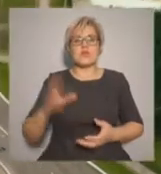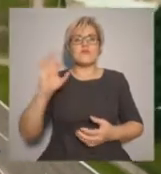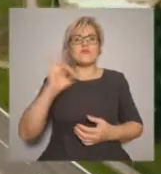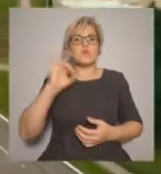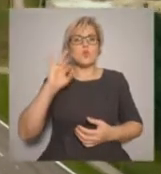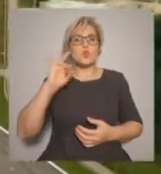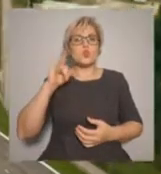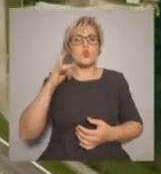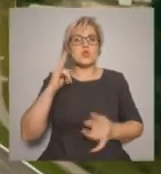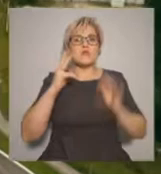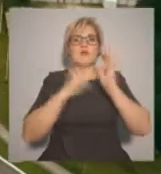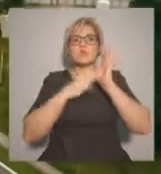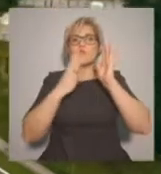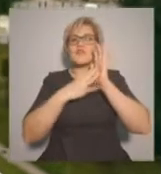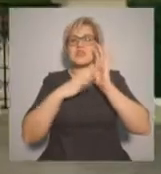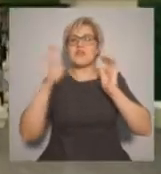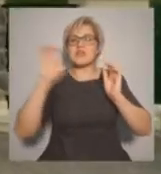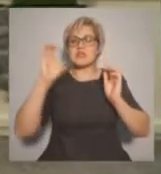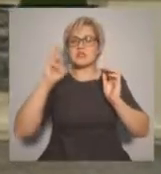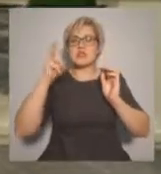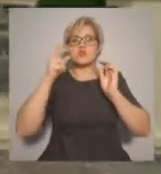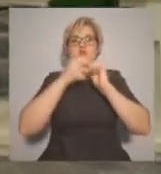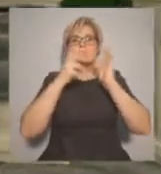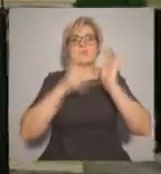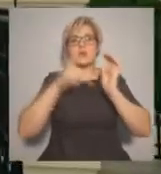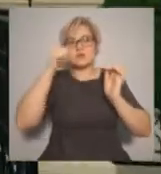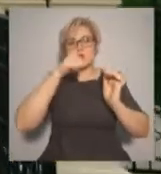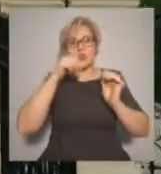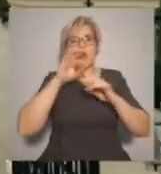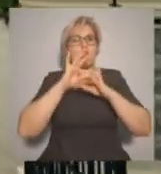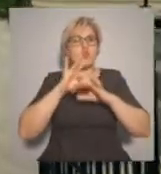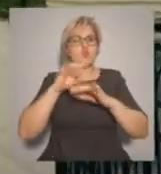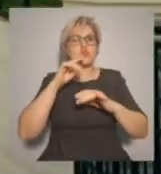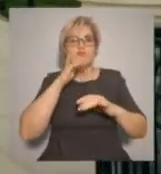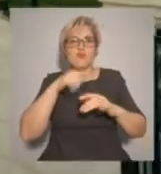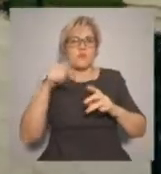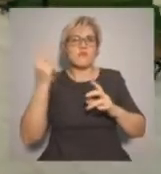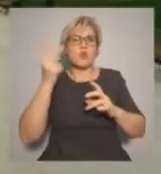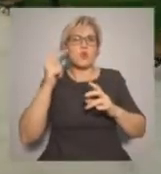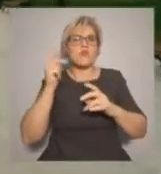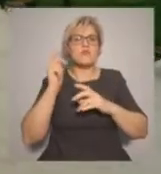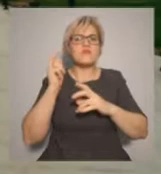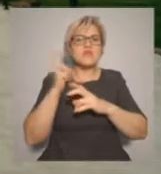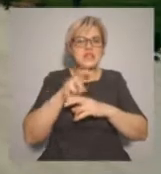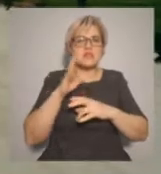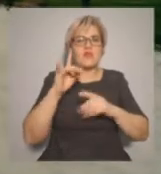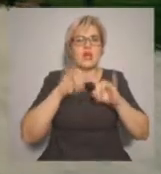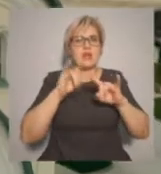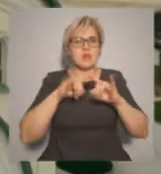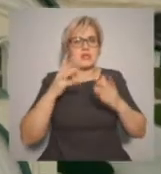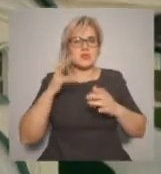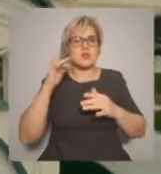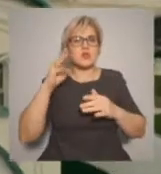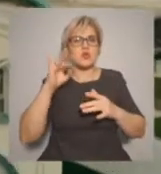В истории Югры 8 и 9 сентября 2018 года отмечены временем второго визита в Ханты-Мансийскую митрополию